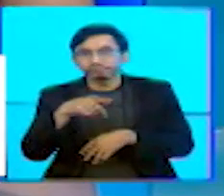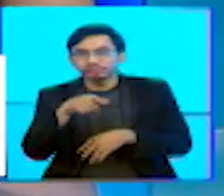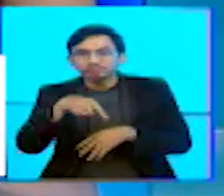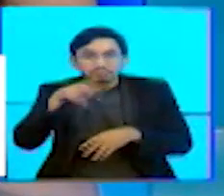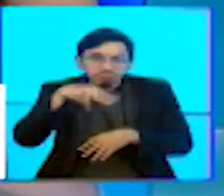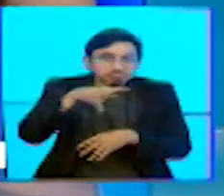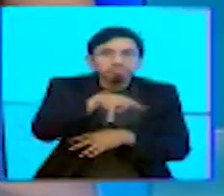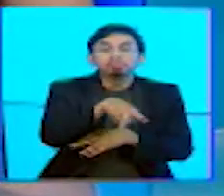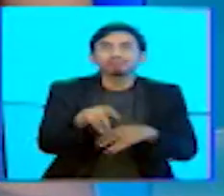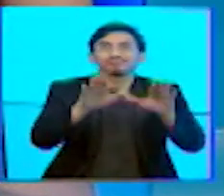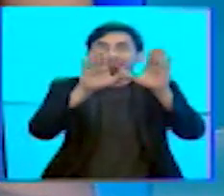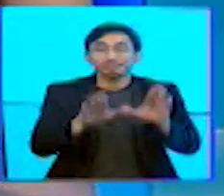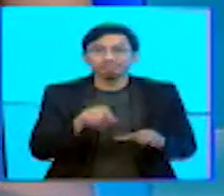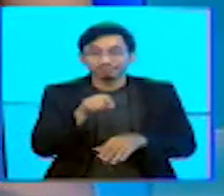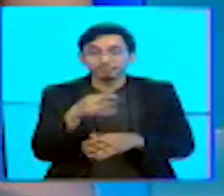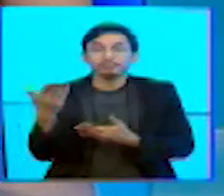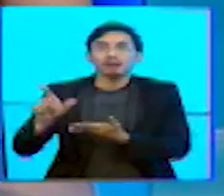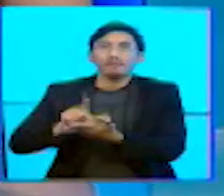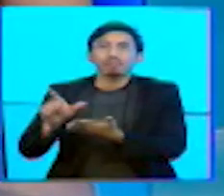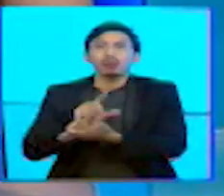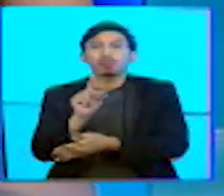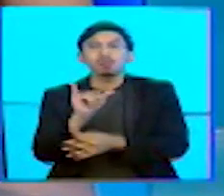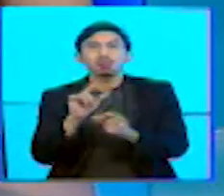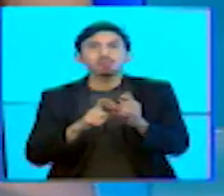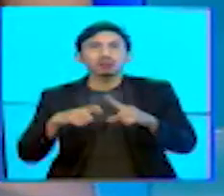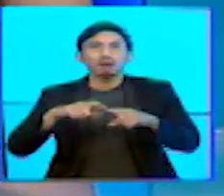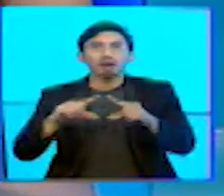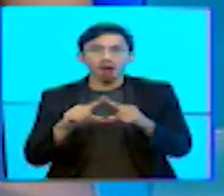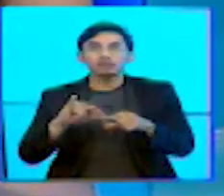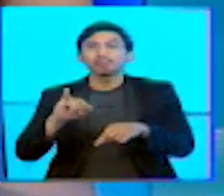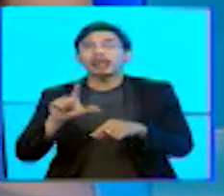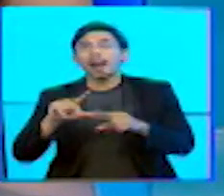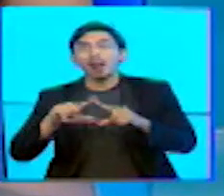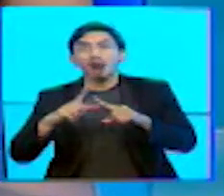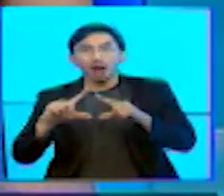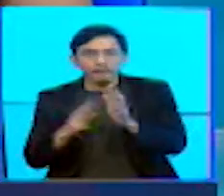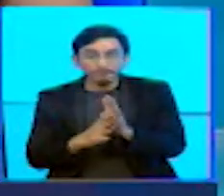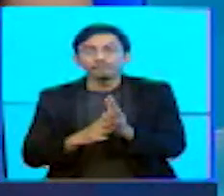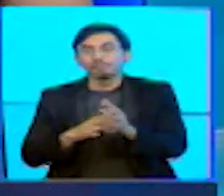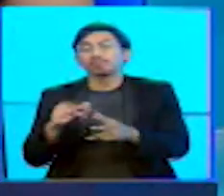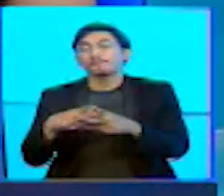jatuhnya lift. Berikut laporan Rizka Dior, Ilham Elias, Rizky Iwal dari Depok, Jawa Barat.